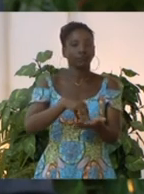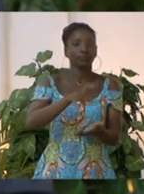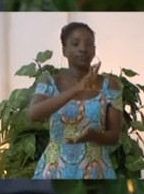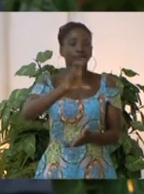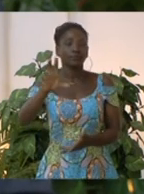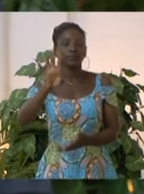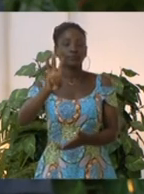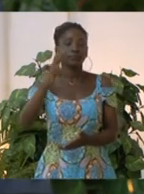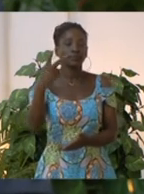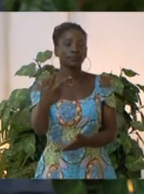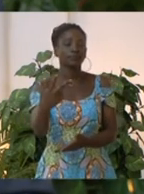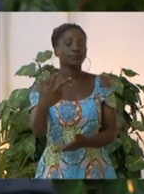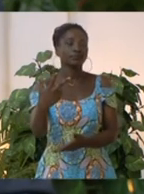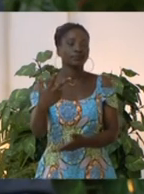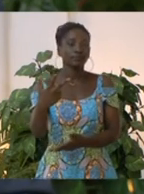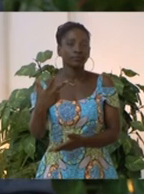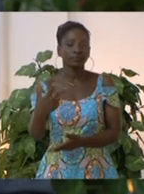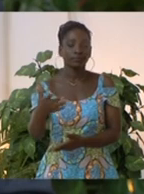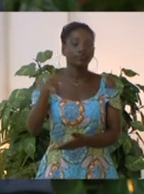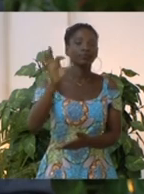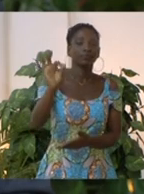52 343, soit